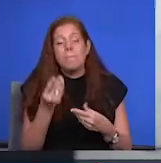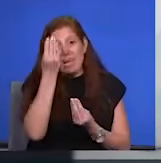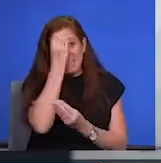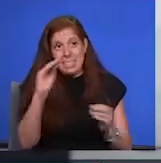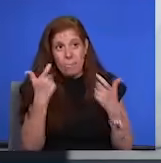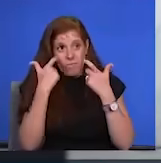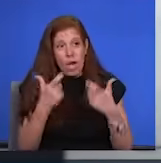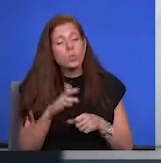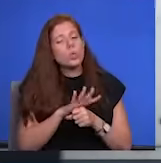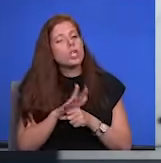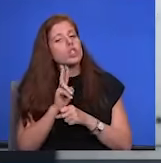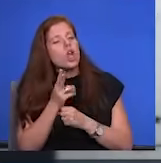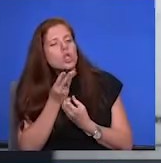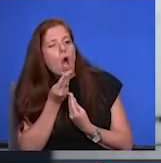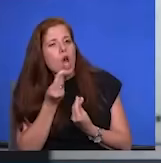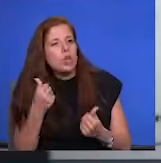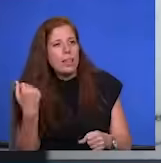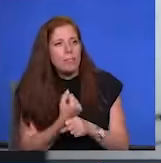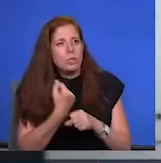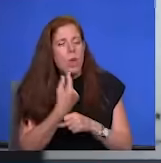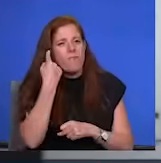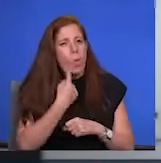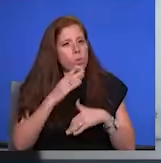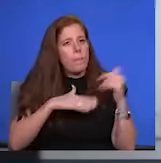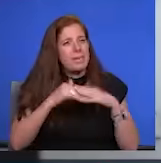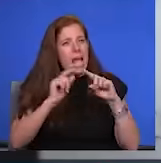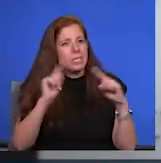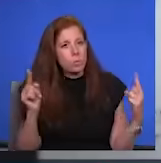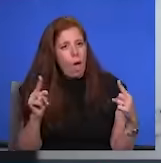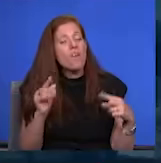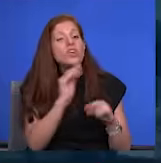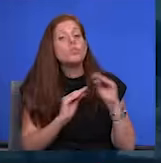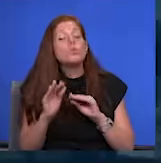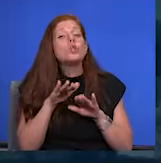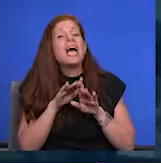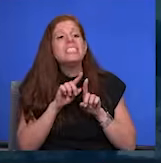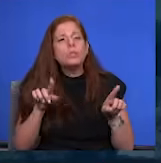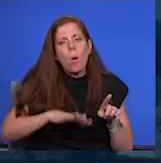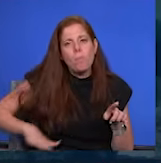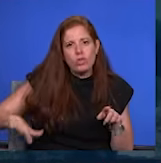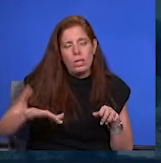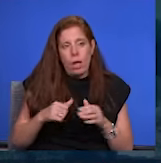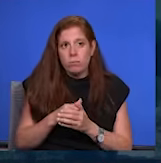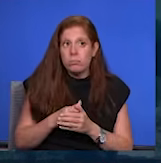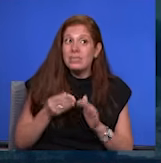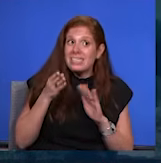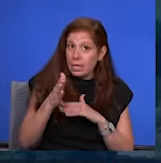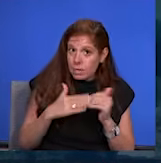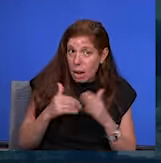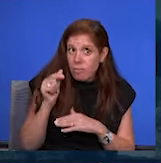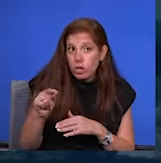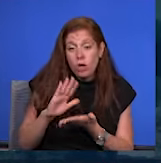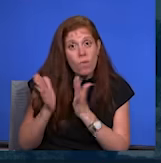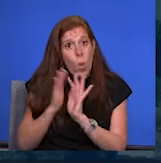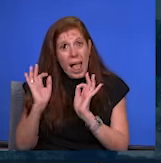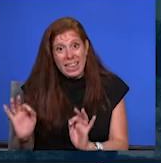שוכנעתי שיש חשד סביר לביצוע עבירות של בנייה אסורה ושימוש אסור במקרקעין. אתה נכנסת בסוף למבנה שם והכל היה